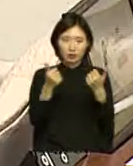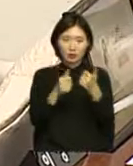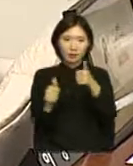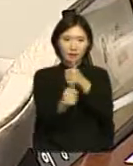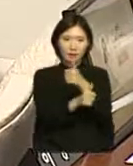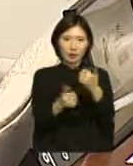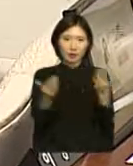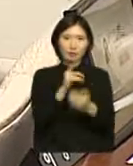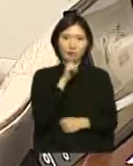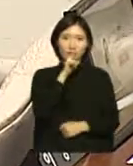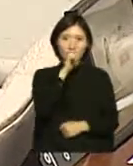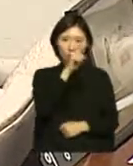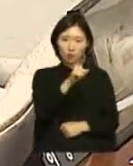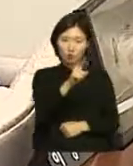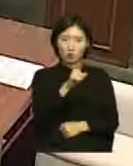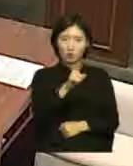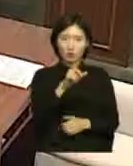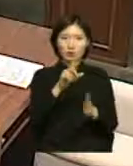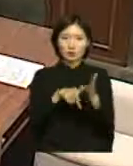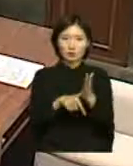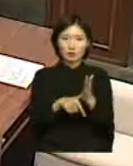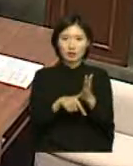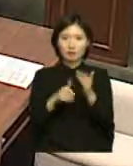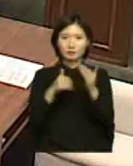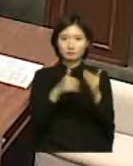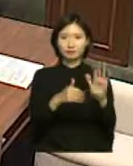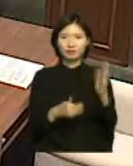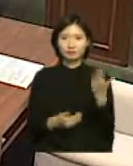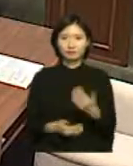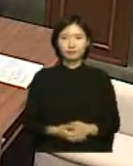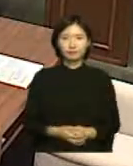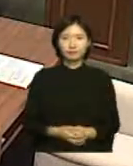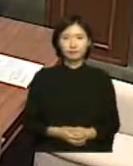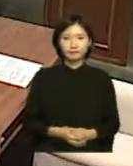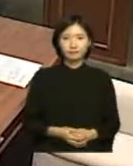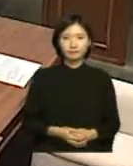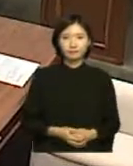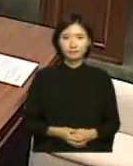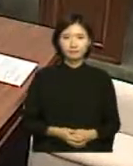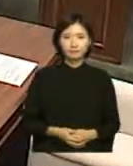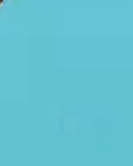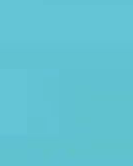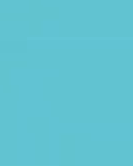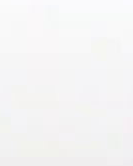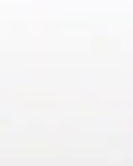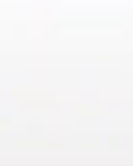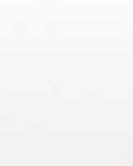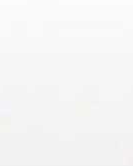상임위원회별 업무보고 청취를 진행합니다. 딜라이브 서울경기 케이블TV 엄종규입니다.